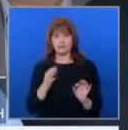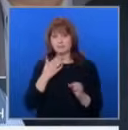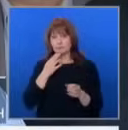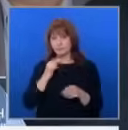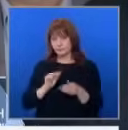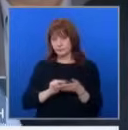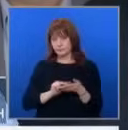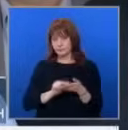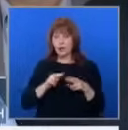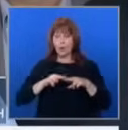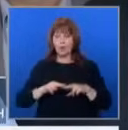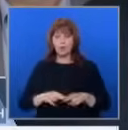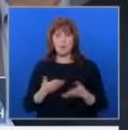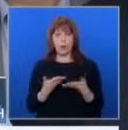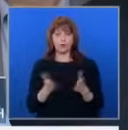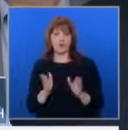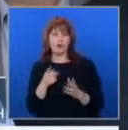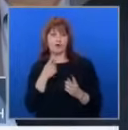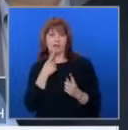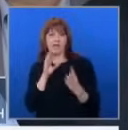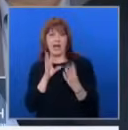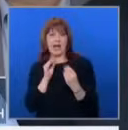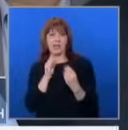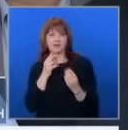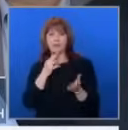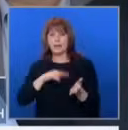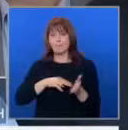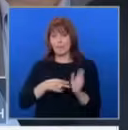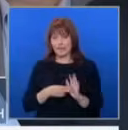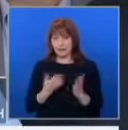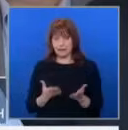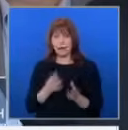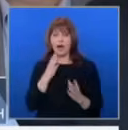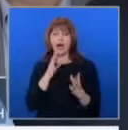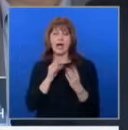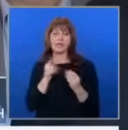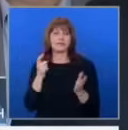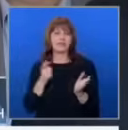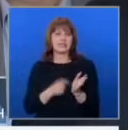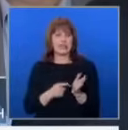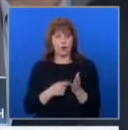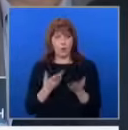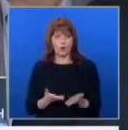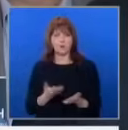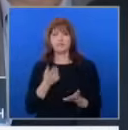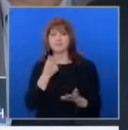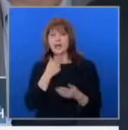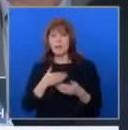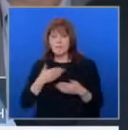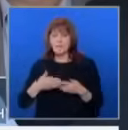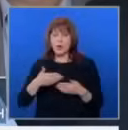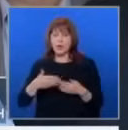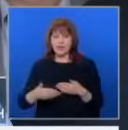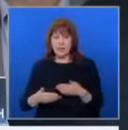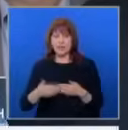декларирали, че оставаме отворени за разговори по политики, за разговори по законодателство, за разговори по приоритетни за